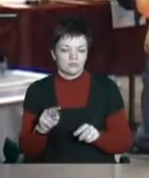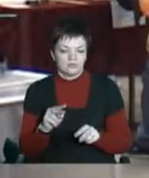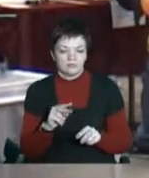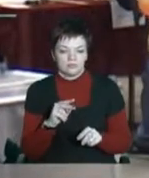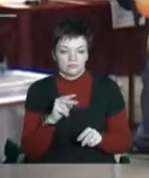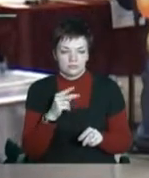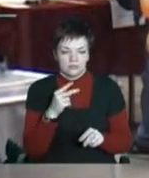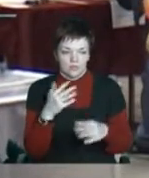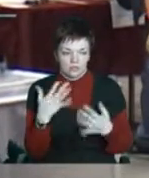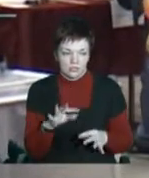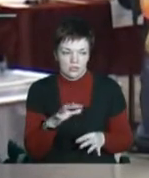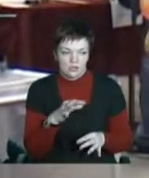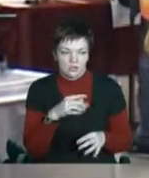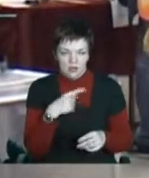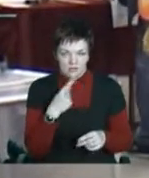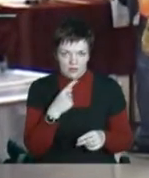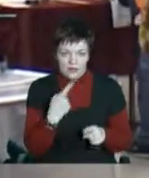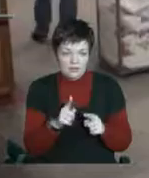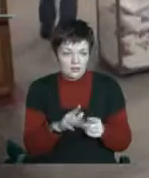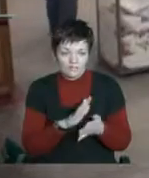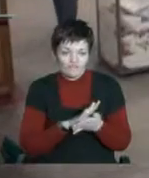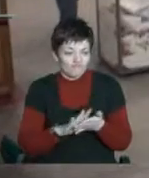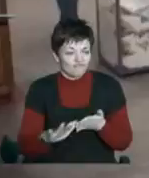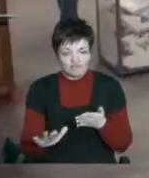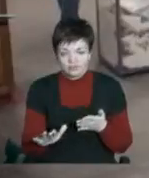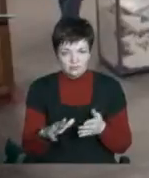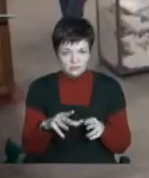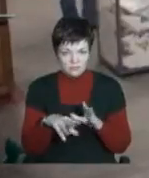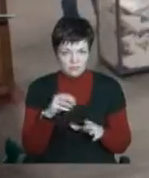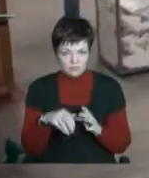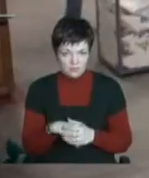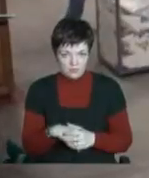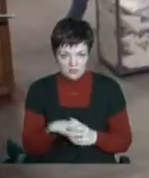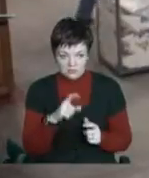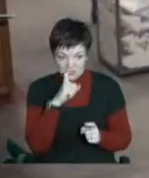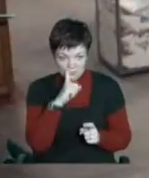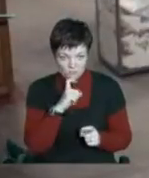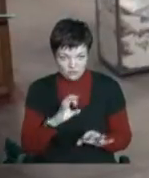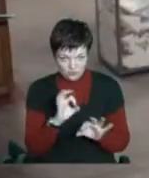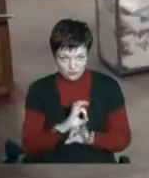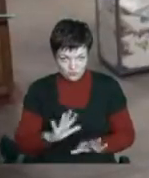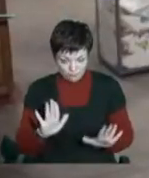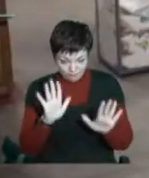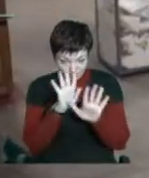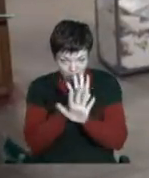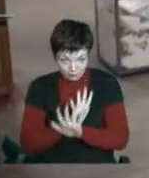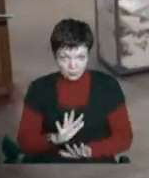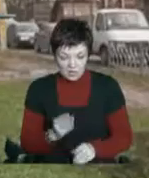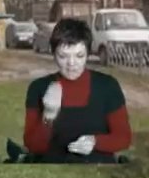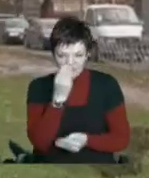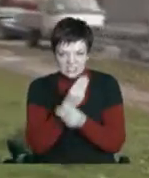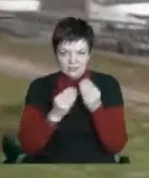манипуляций, тут же поспешили заявить о прозрачности выборов. Реальные фальсификации были практически